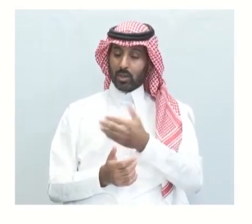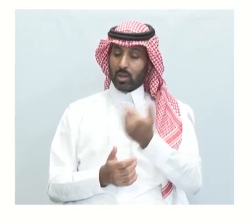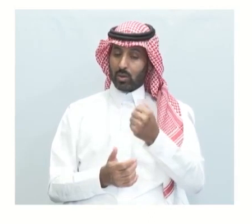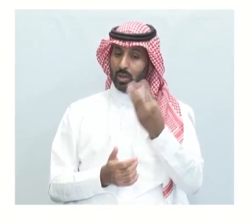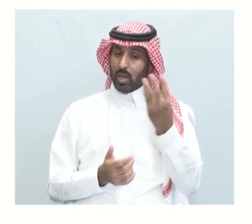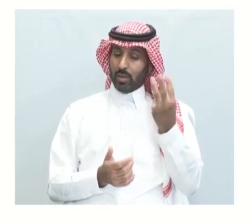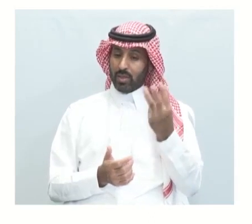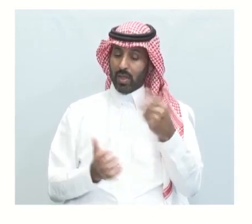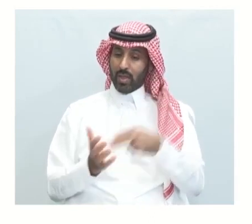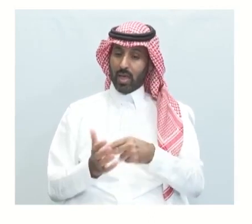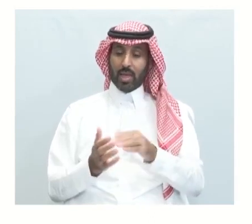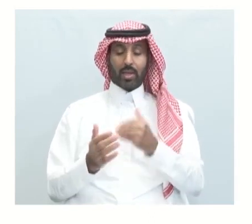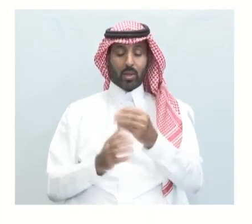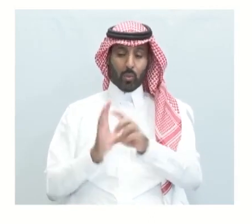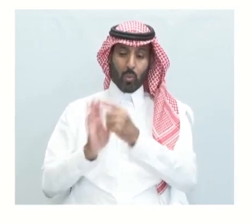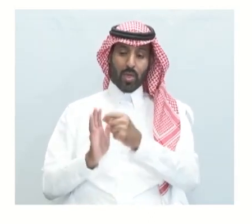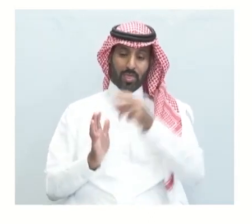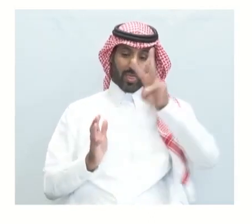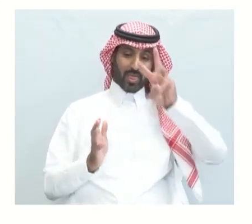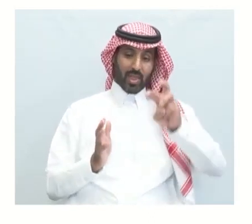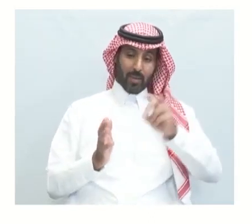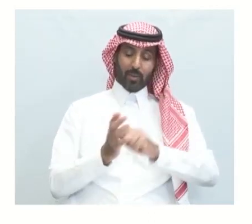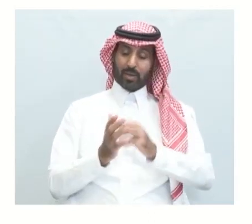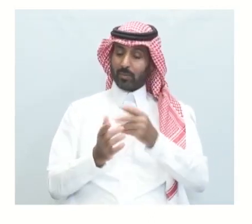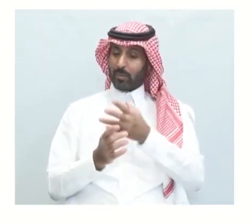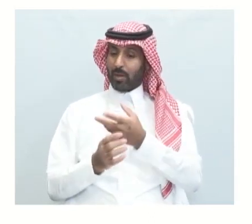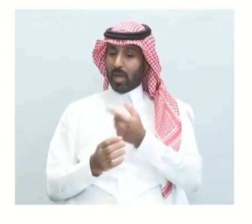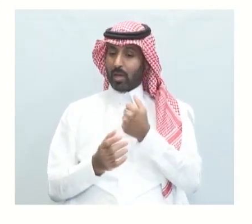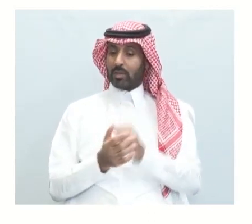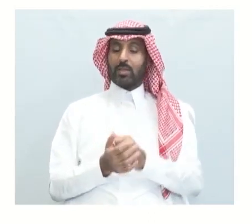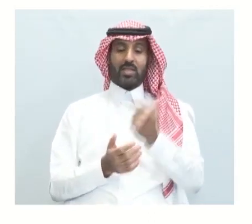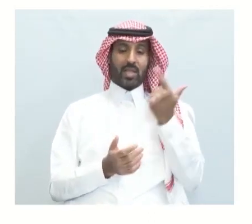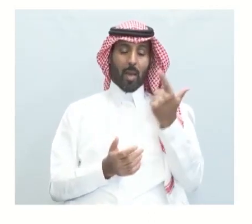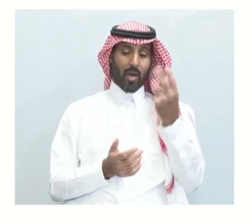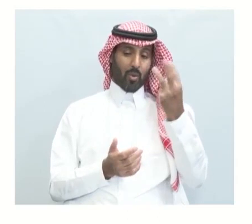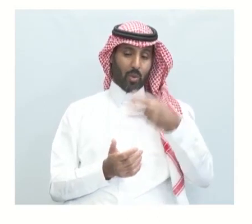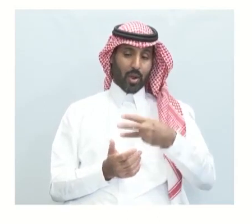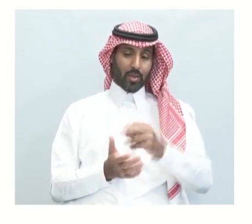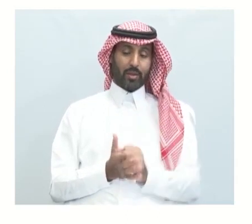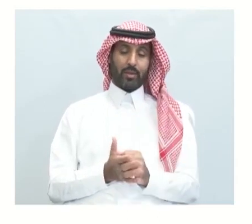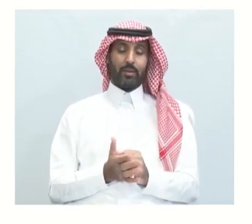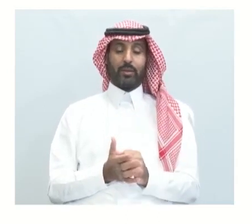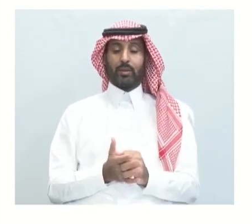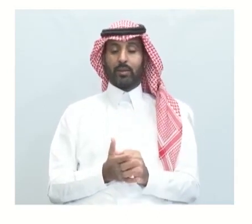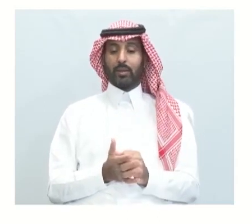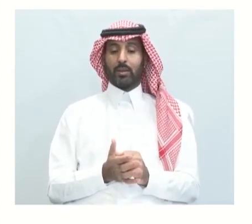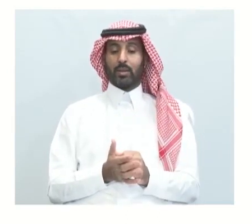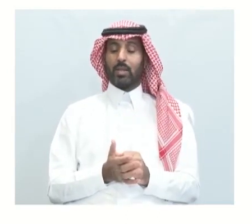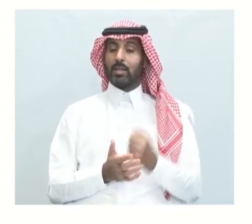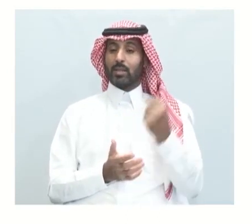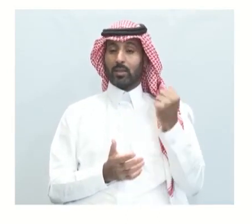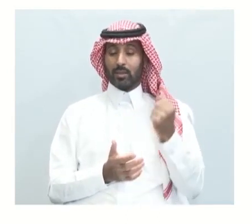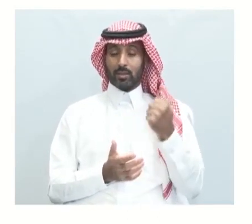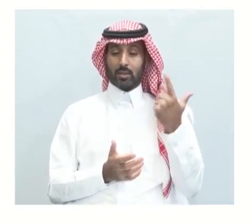والاخيره عند عنوان 30 بقيمه بيانات 37 اذا البيانات لديه هنا قيمتها 37